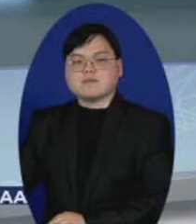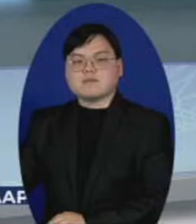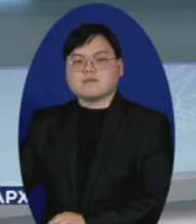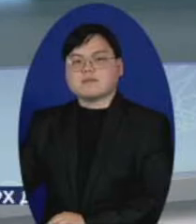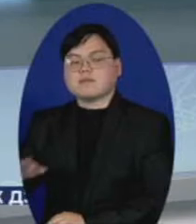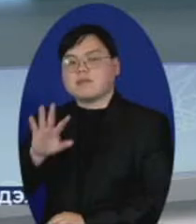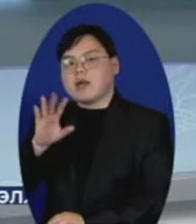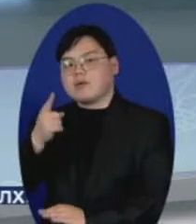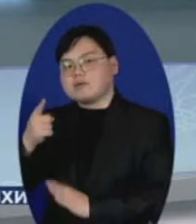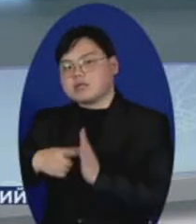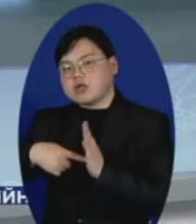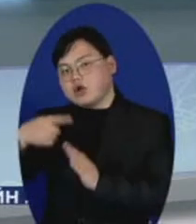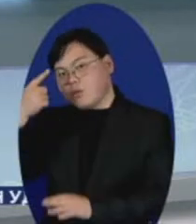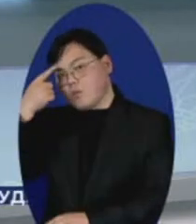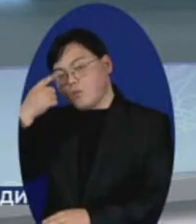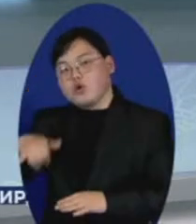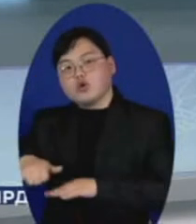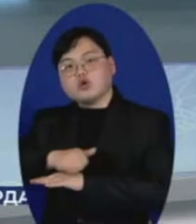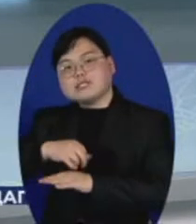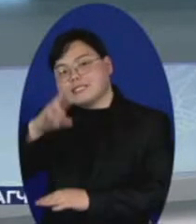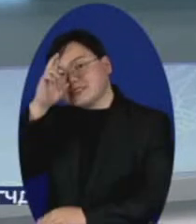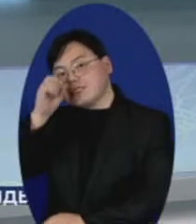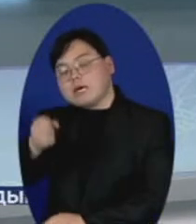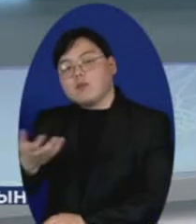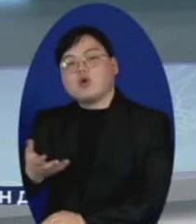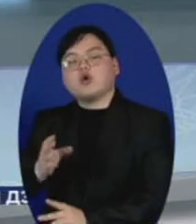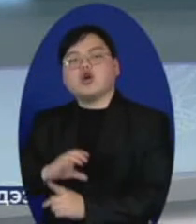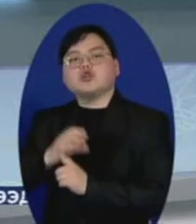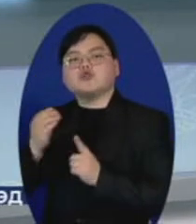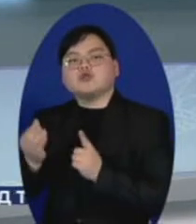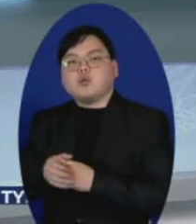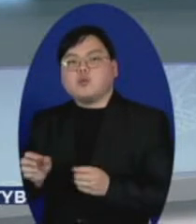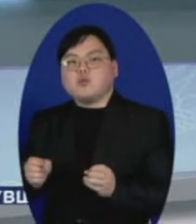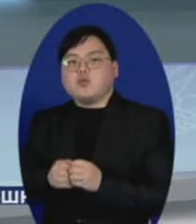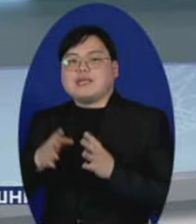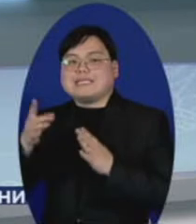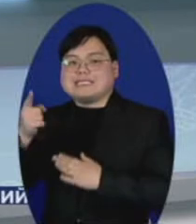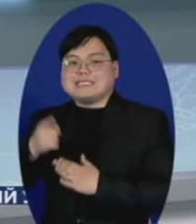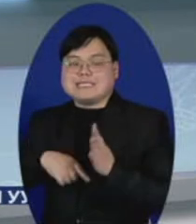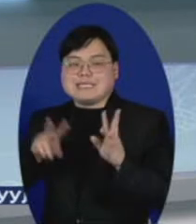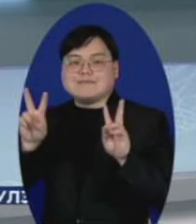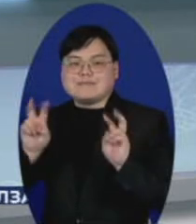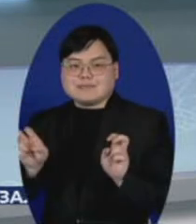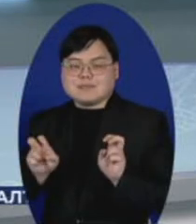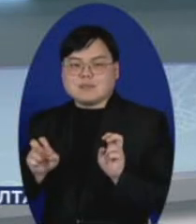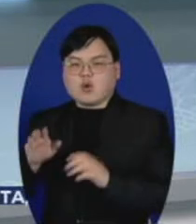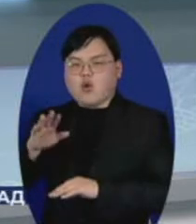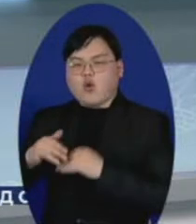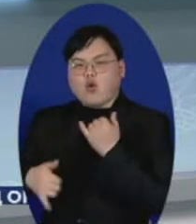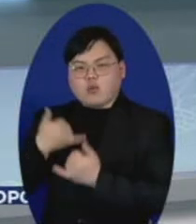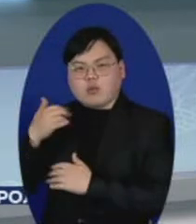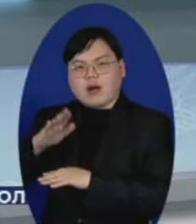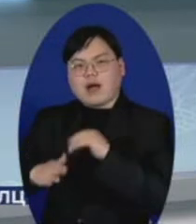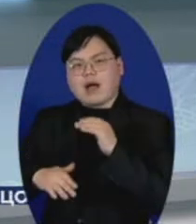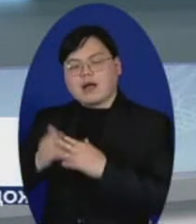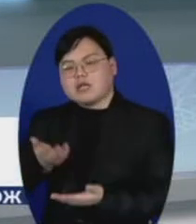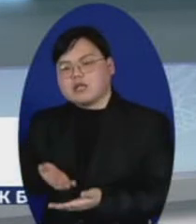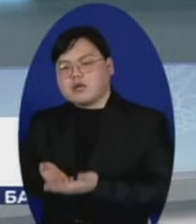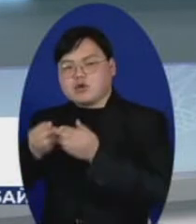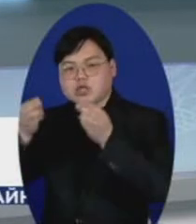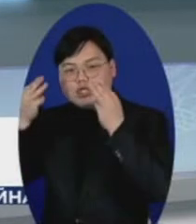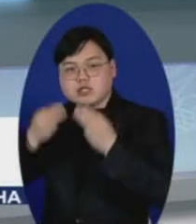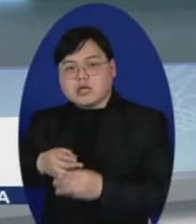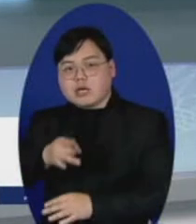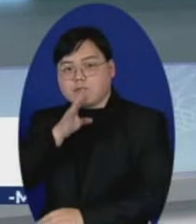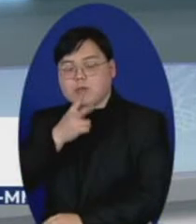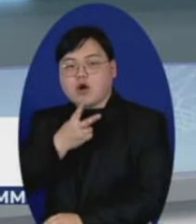11-р сарын Монгол улсын соёлын яамнаас соёлын бүтээч сар болгон зарласан энэ хүрээнд уламжлалт гаруулахыг дэмжих хөгжүүлэх боломж шийдэл